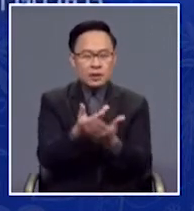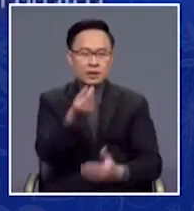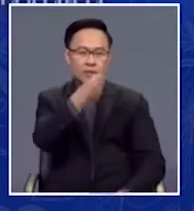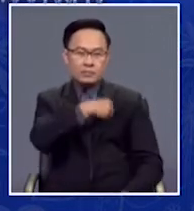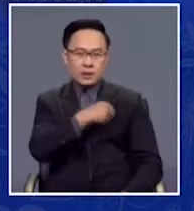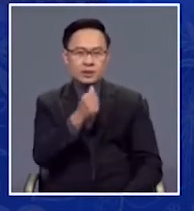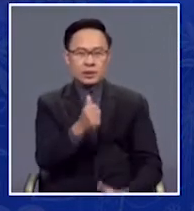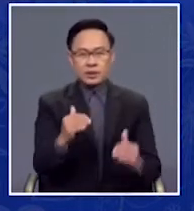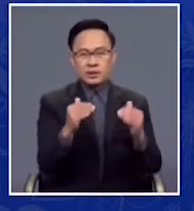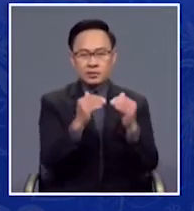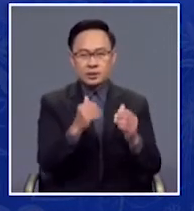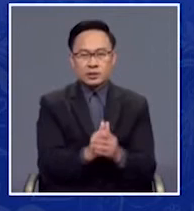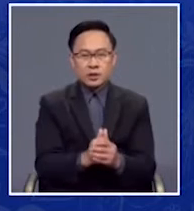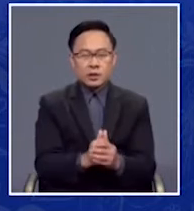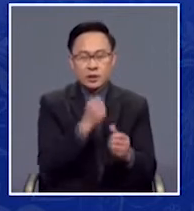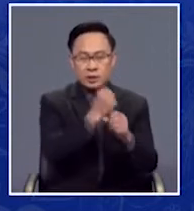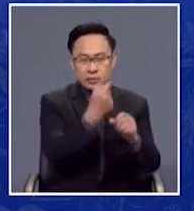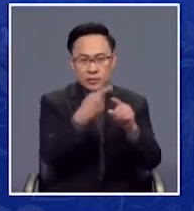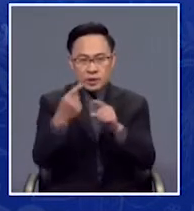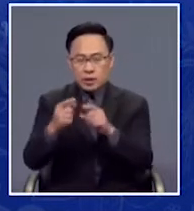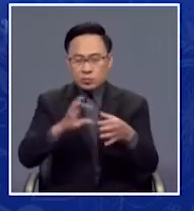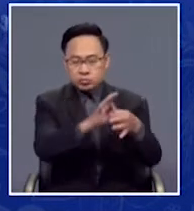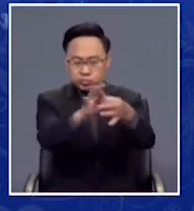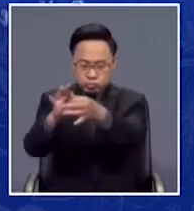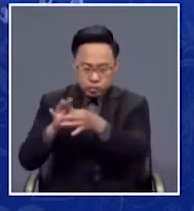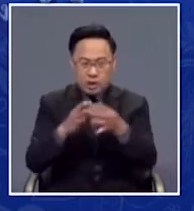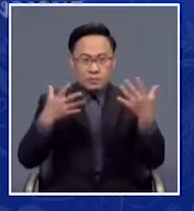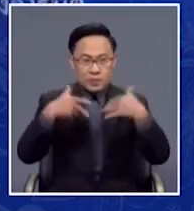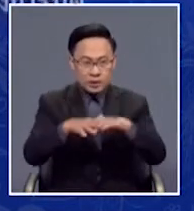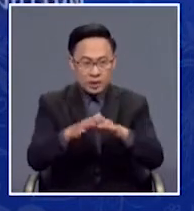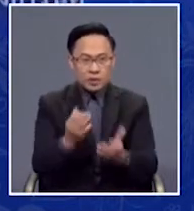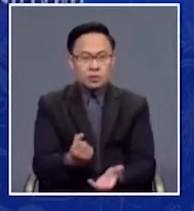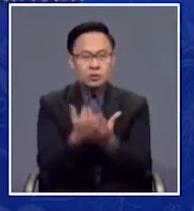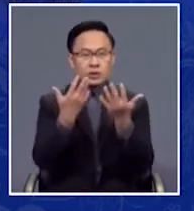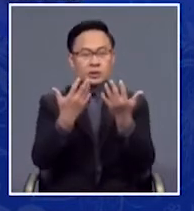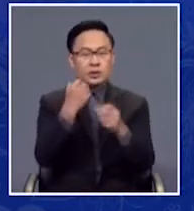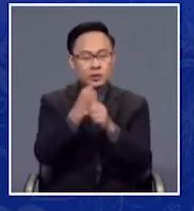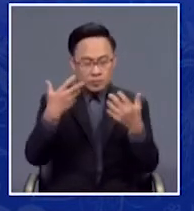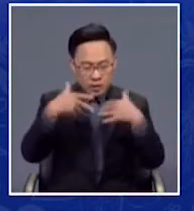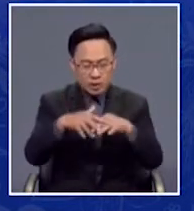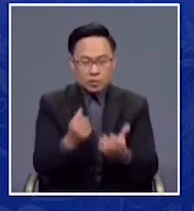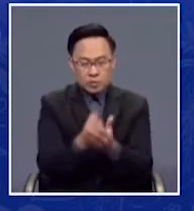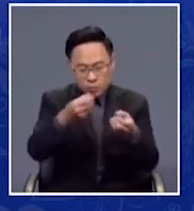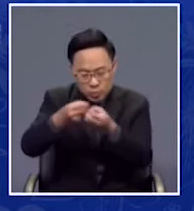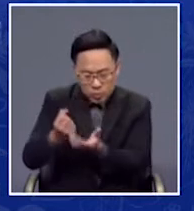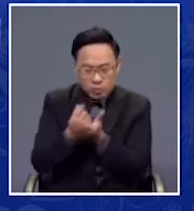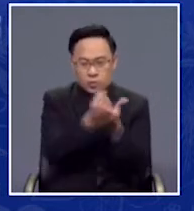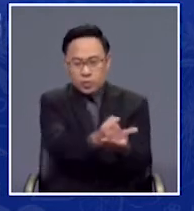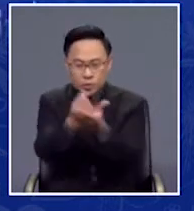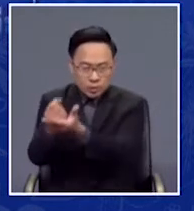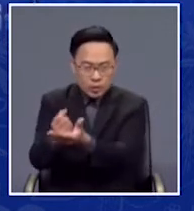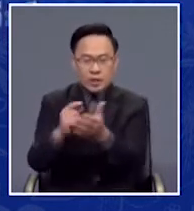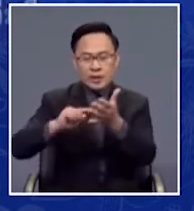ให้เป็นธรรมทุกแอคเตอร์ในห่วงโซ่สอดประสานเชื่อมโยงกันต้องร่วมด้วยช่วยอุปถัมภ์ตั้ง